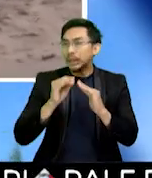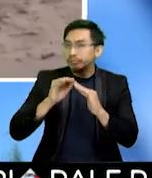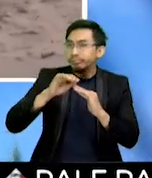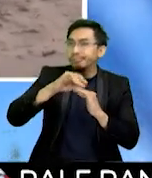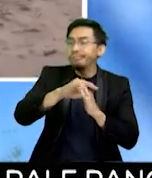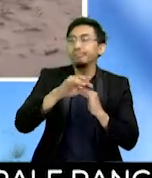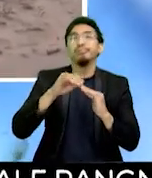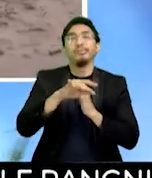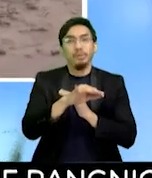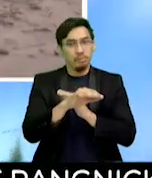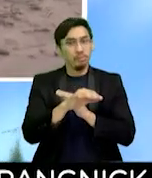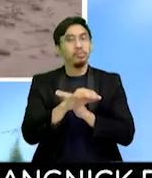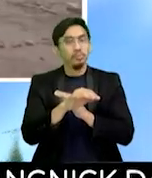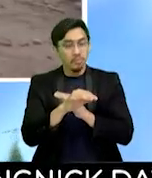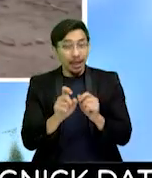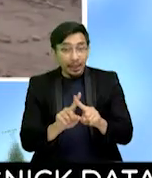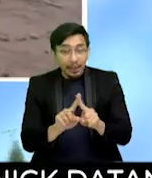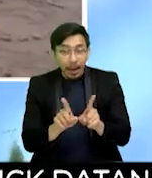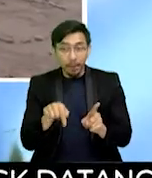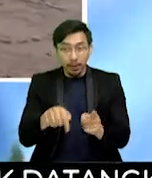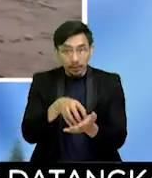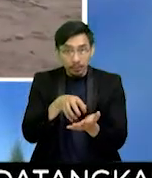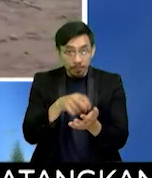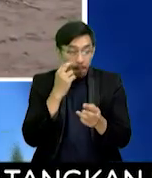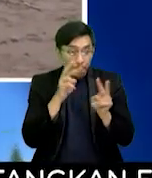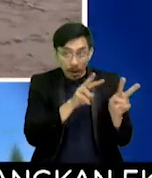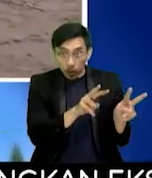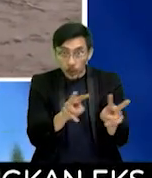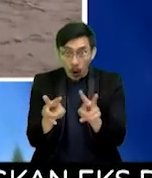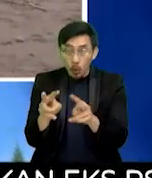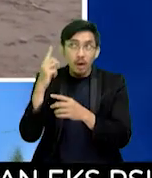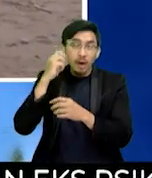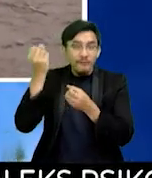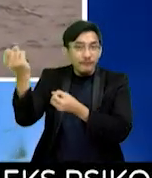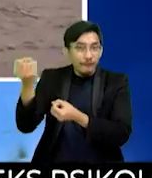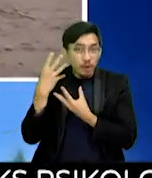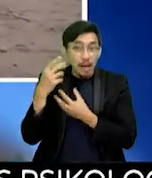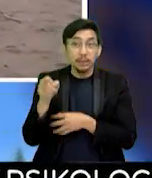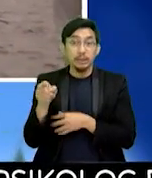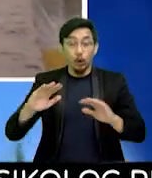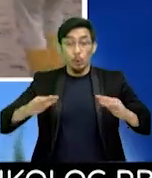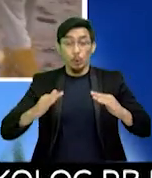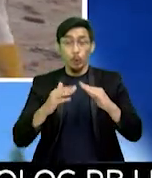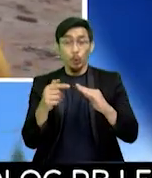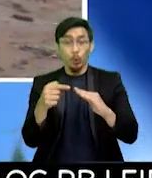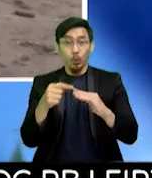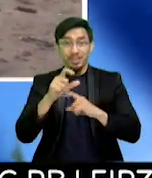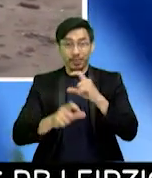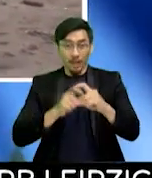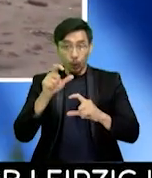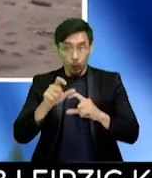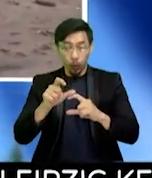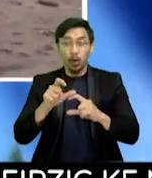mendapatkan informasi dari pos pantau Gunung Semeru bahwasannya di balik Gunung Semeru atau di balik tempat kami melaporkan saat ini, hujan deras